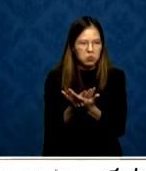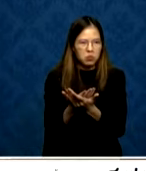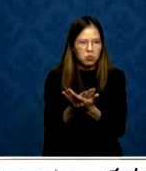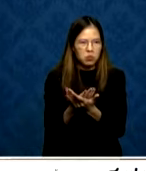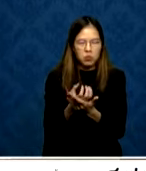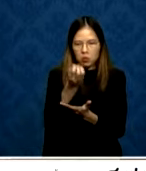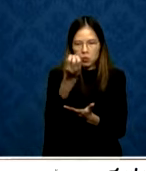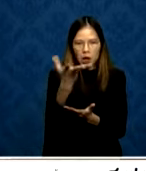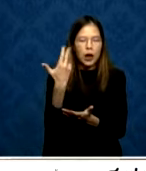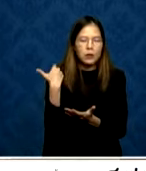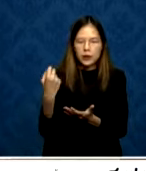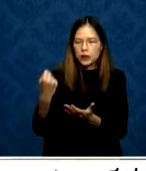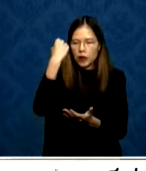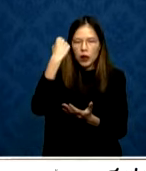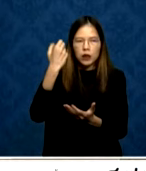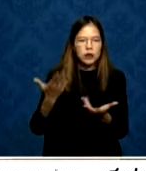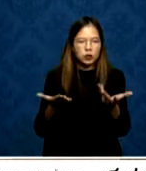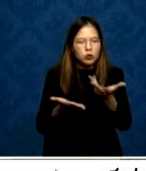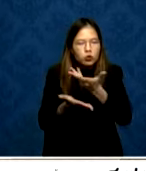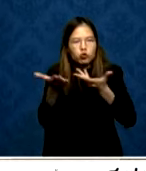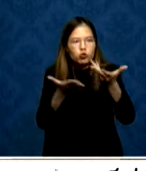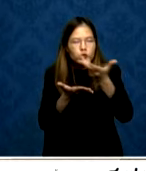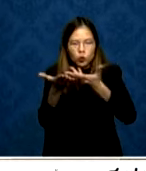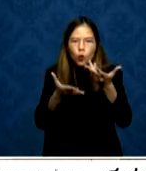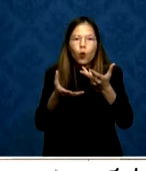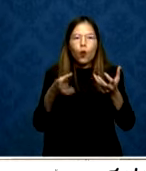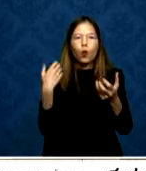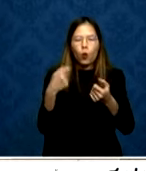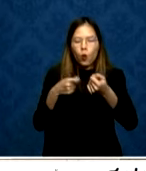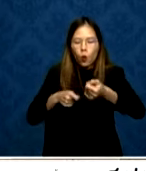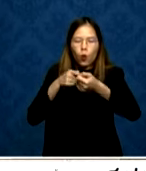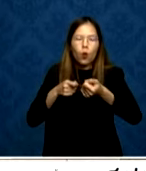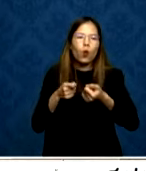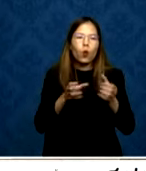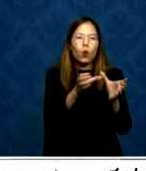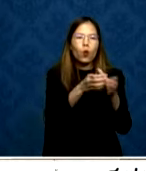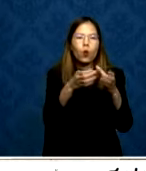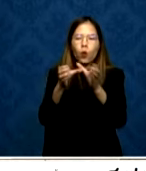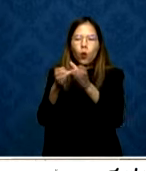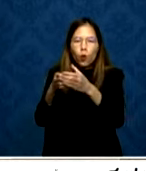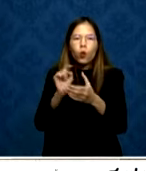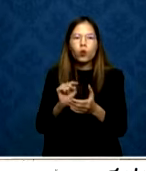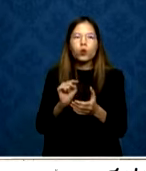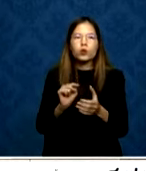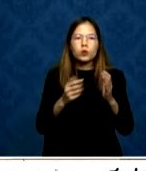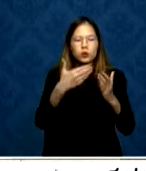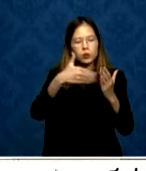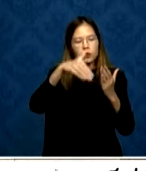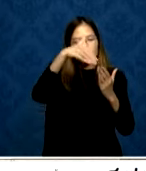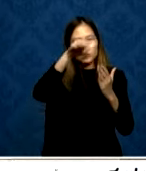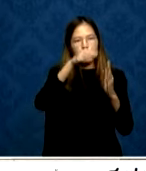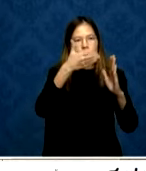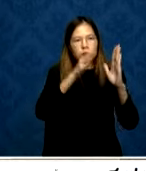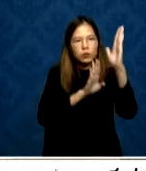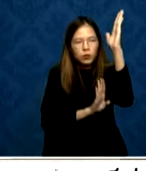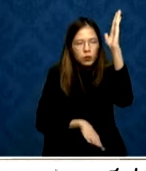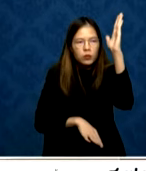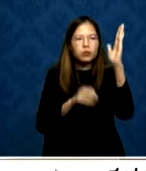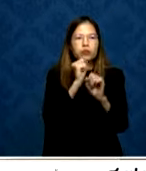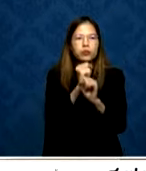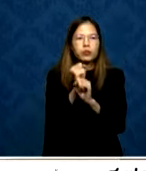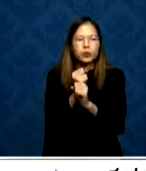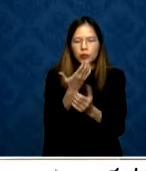จต่อรองทําให้เกษตรกรทุกกลุ่มโดยเป็นส่วนใหญ่อยู่ทุกภูมิภาคของประเทศไทยนั้นนะครับจะมีฐ